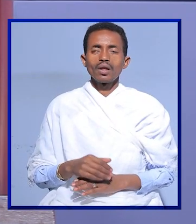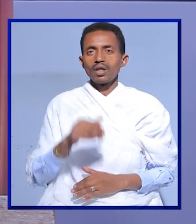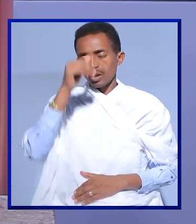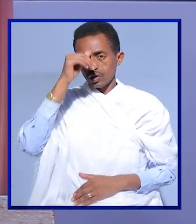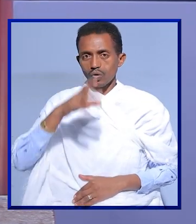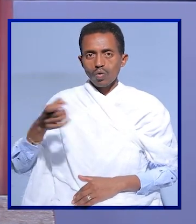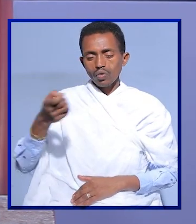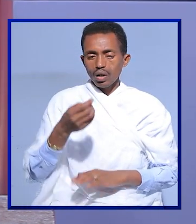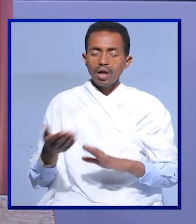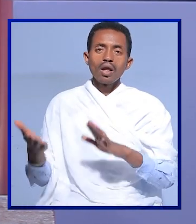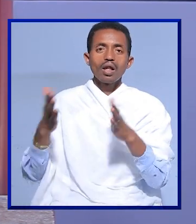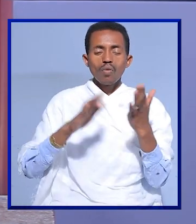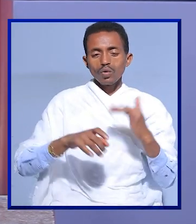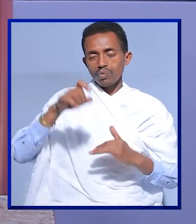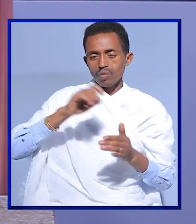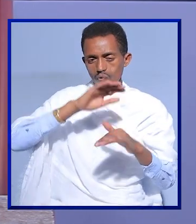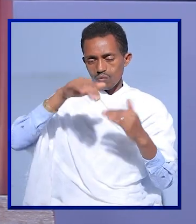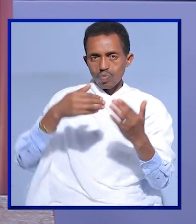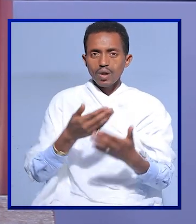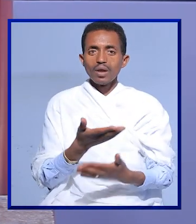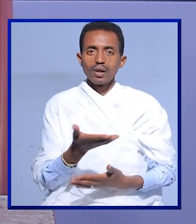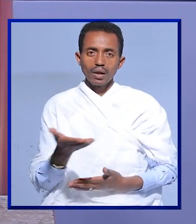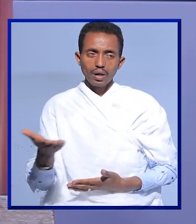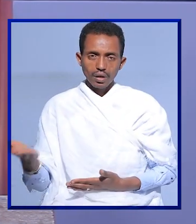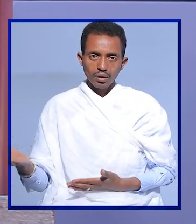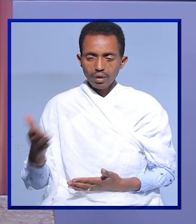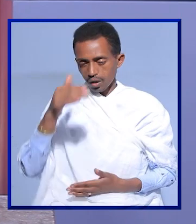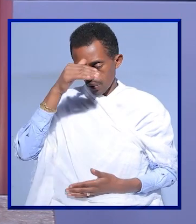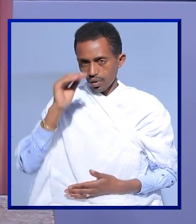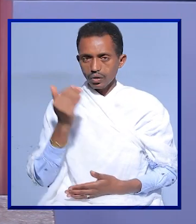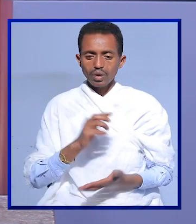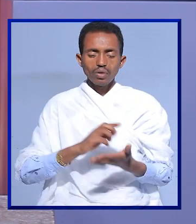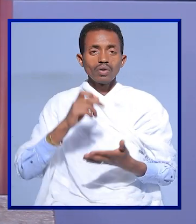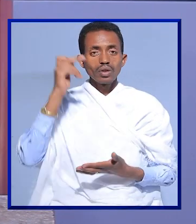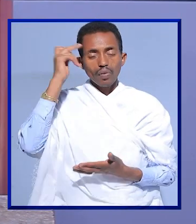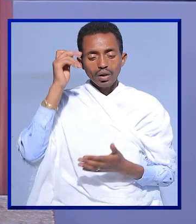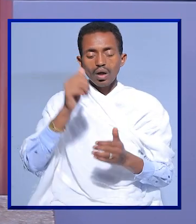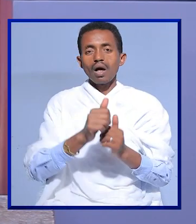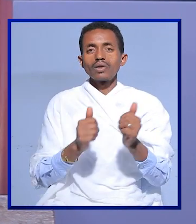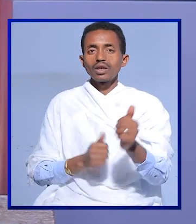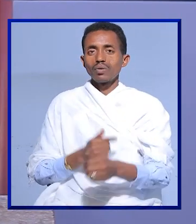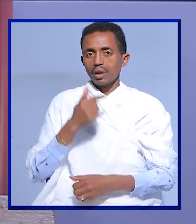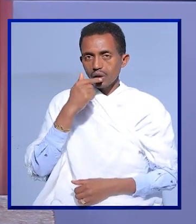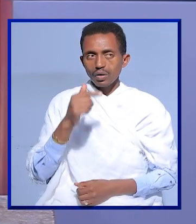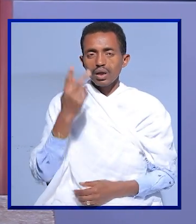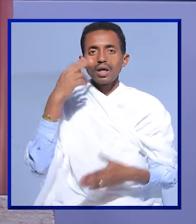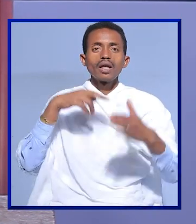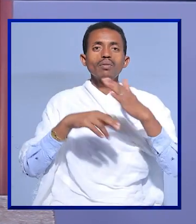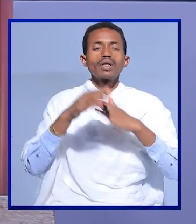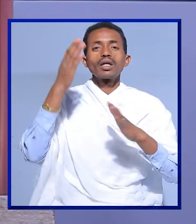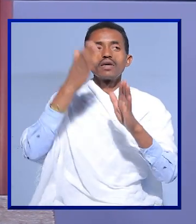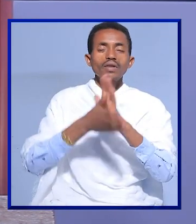ለትስብእቱ፣ ለሞቱ የሚገባውን ነገር ሁሉ አባታቸው ዳዊት ቀድሞ የነገራቸው ትንቢት ይፈጸም